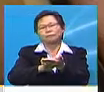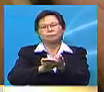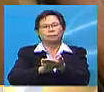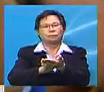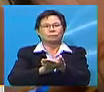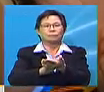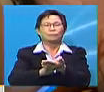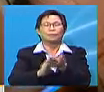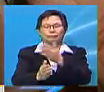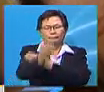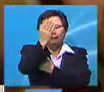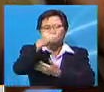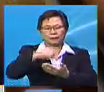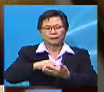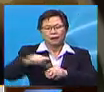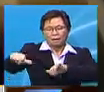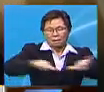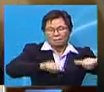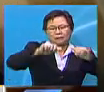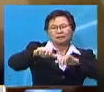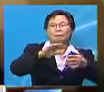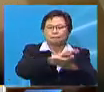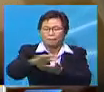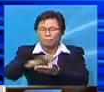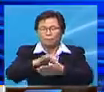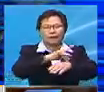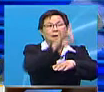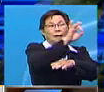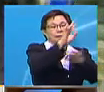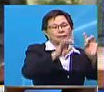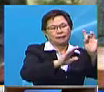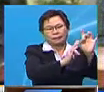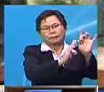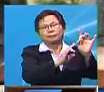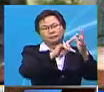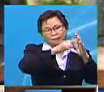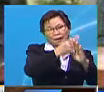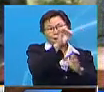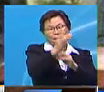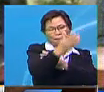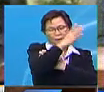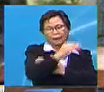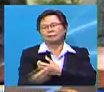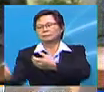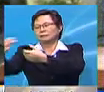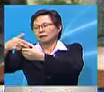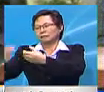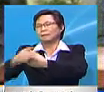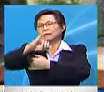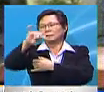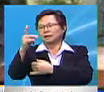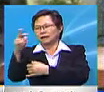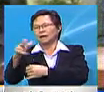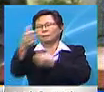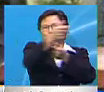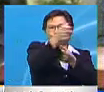Pengkalan cepa pagi tadi aktiviti bermula seawal 8: pagi oleh pihak sekolah dan disertai jabatan kerja Raya